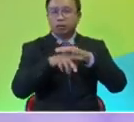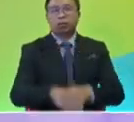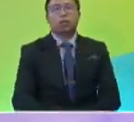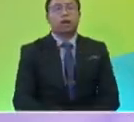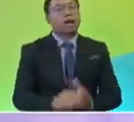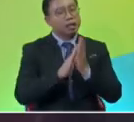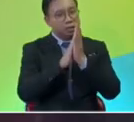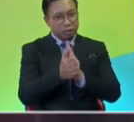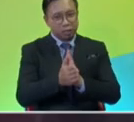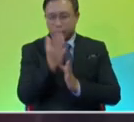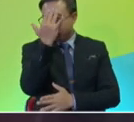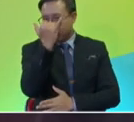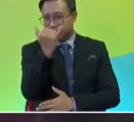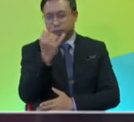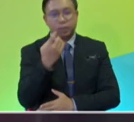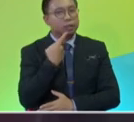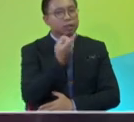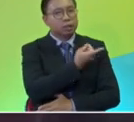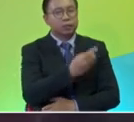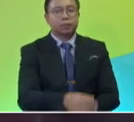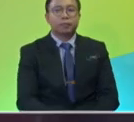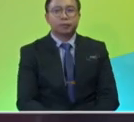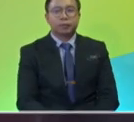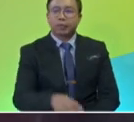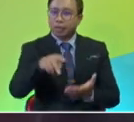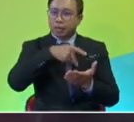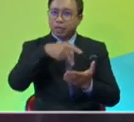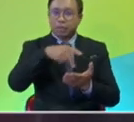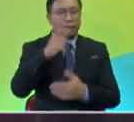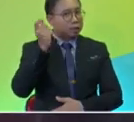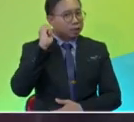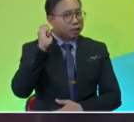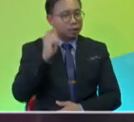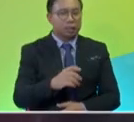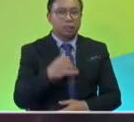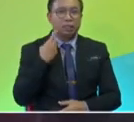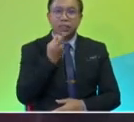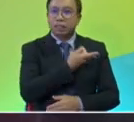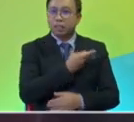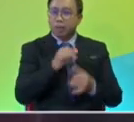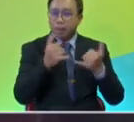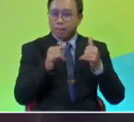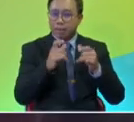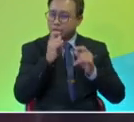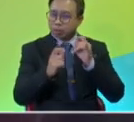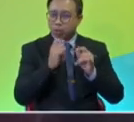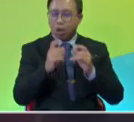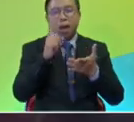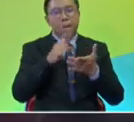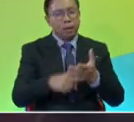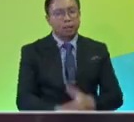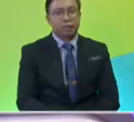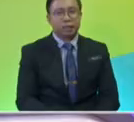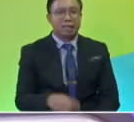Cikgu Kenapa kita berari-nari tadi kita main tiktok kita nak buat apa sebenarnya hari ha